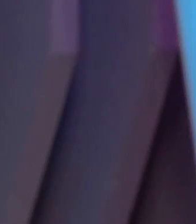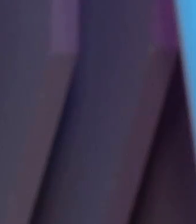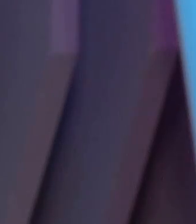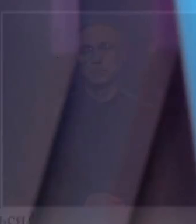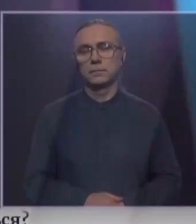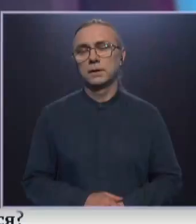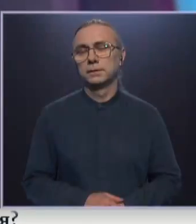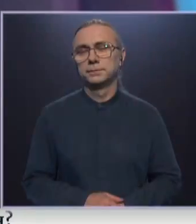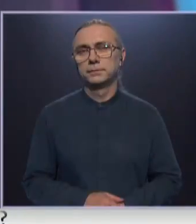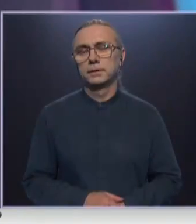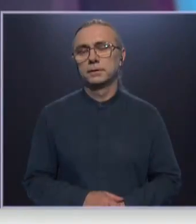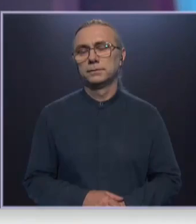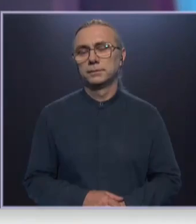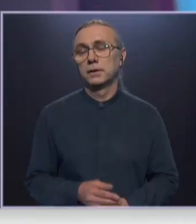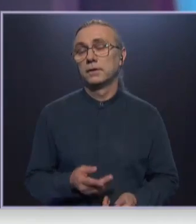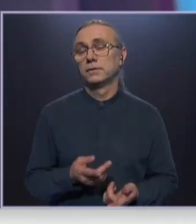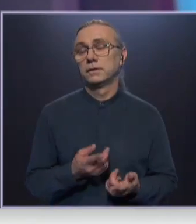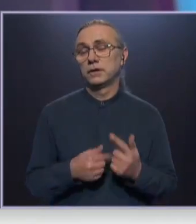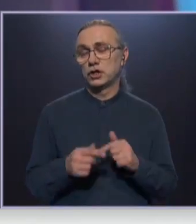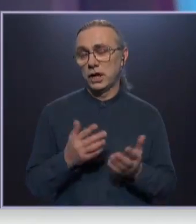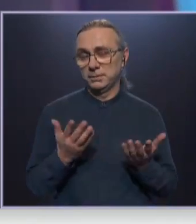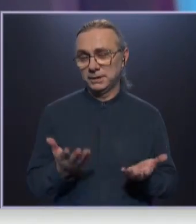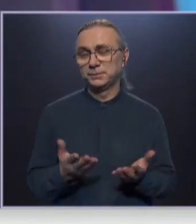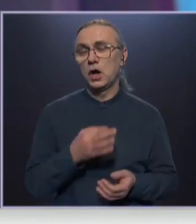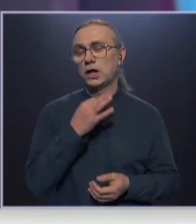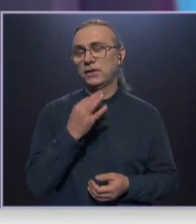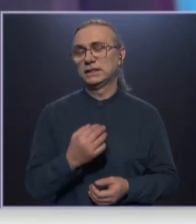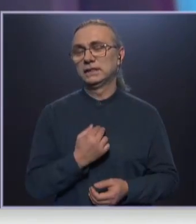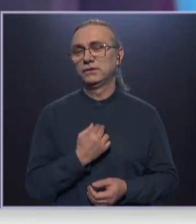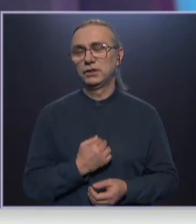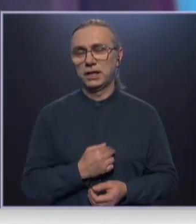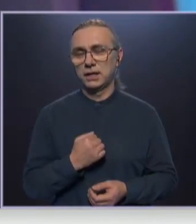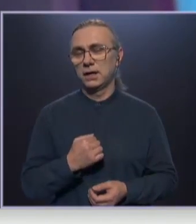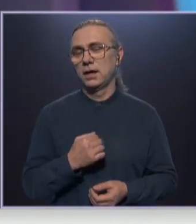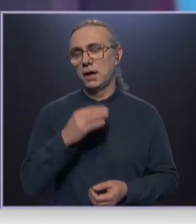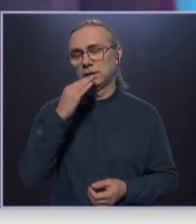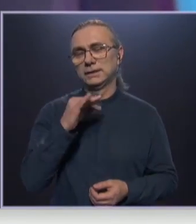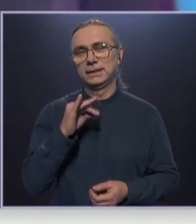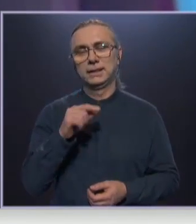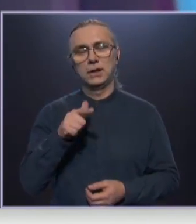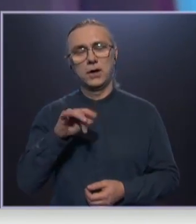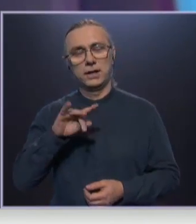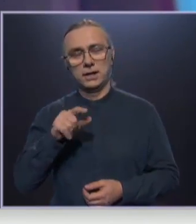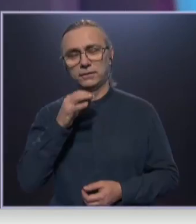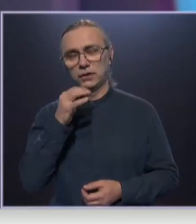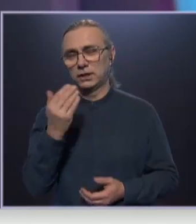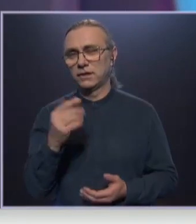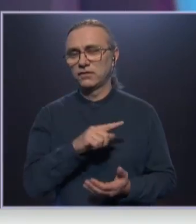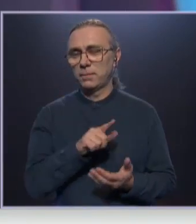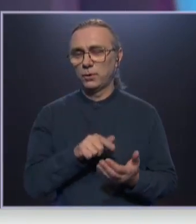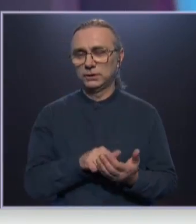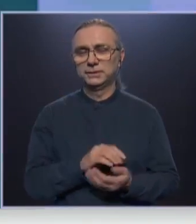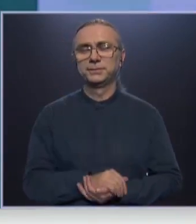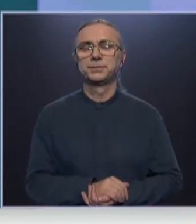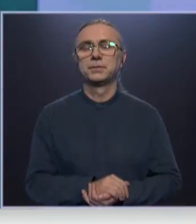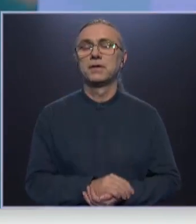Друзья, возвращаемся в прямом эфире. Ответ священника. Протоиерей Игорь Фомин сегодня отвечает на ваши вопросы. Давайте к ним вернемся. Здравствуйте.